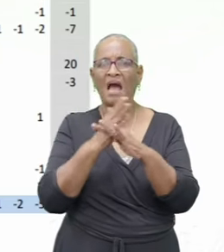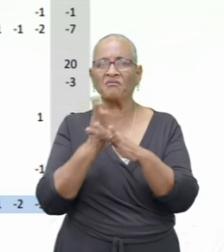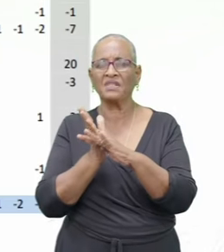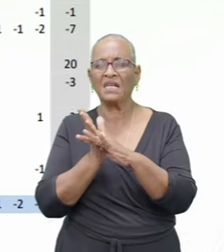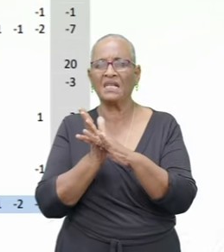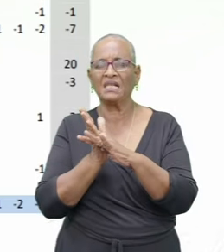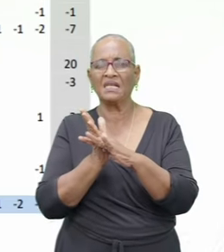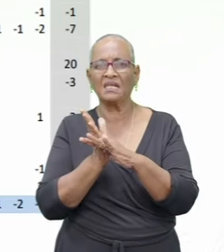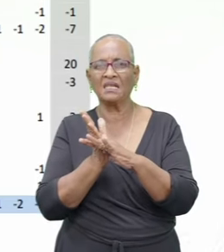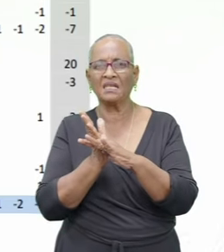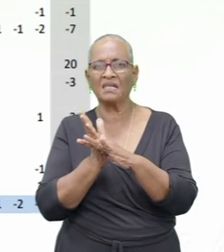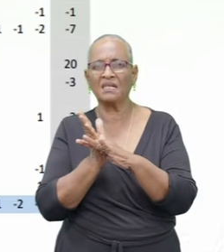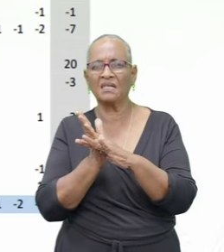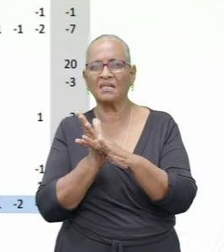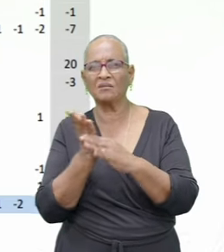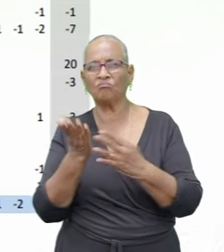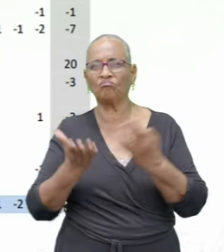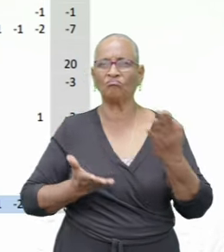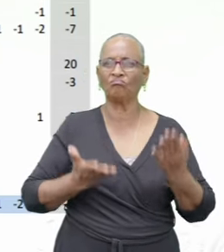toch wel